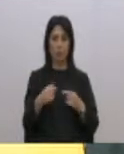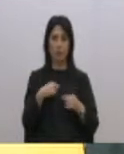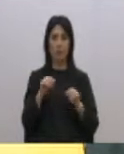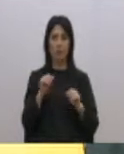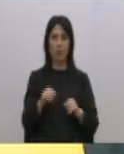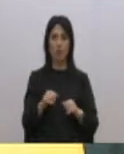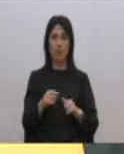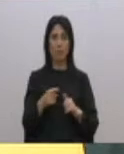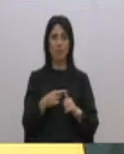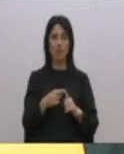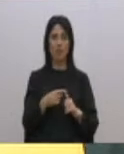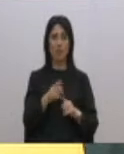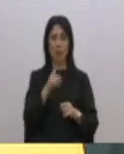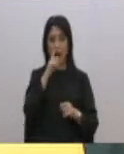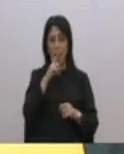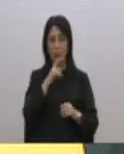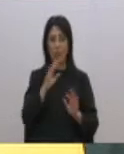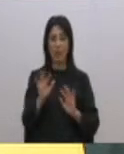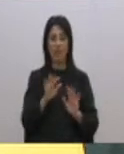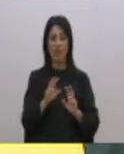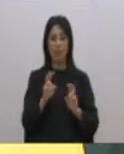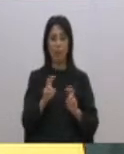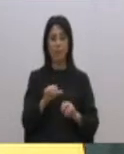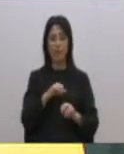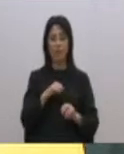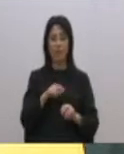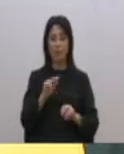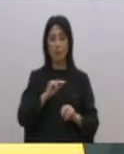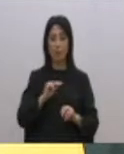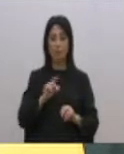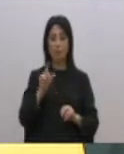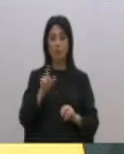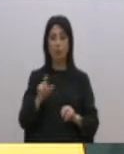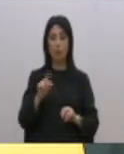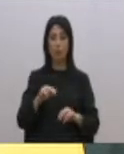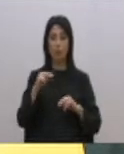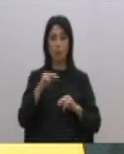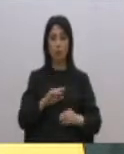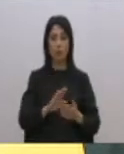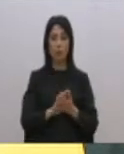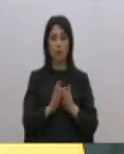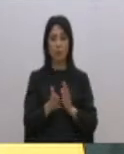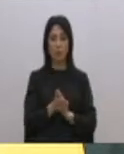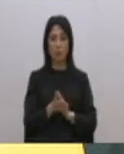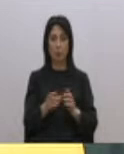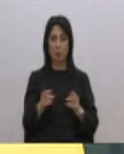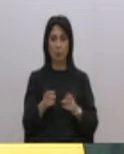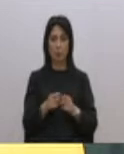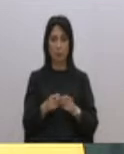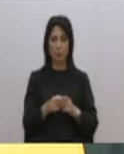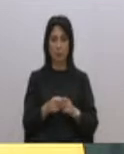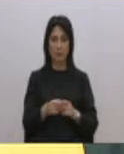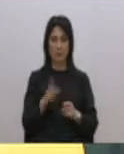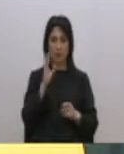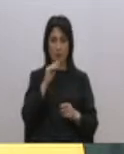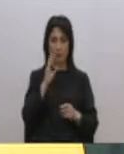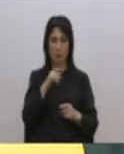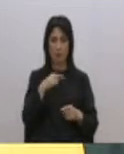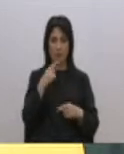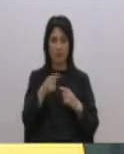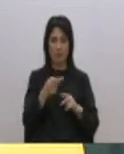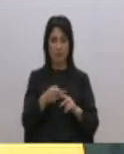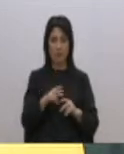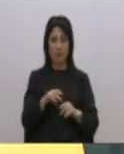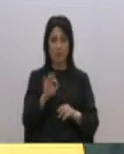შეიძლება ვთქვათ, რომ გაურკვეველი ვითარება იქნება თვითონ ამ მოსამსახურეთა შრომითი პირობების კუთხით. როდესაც საუბრობთ